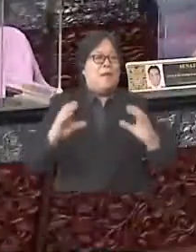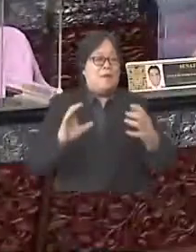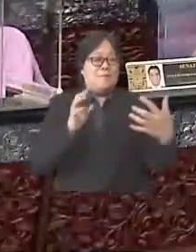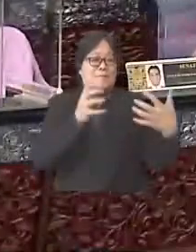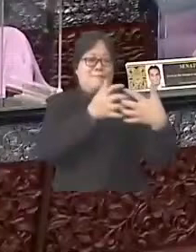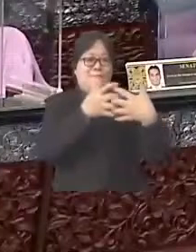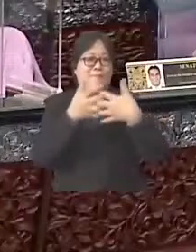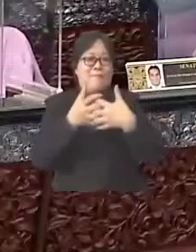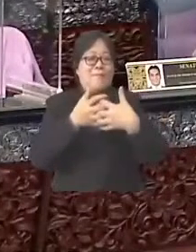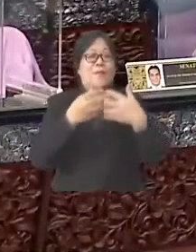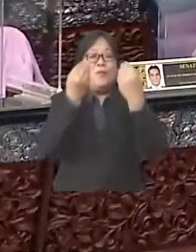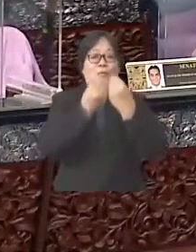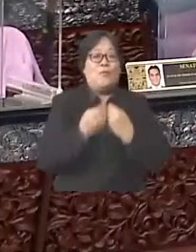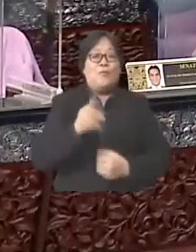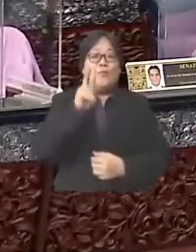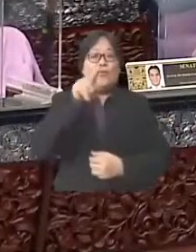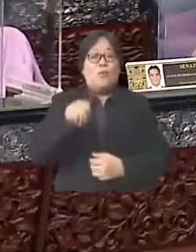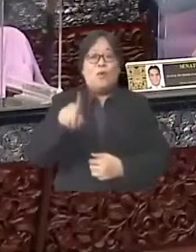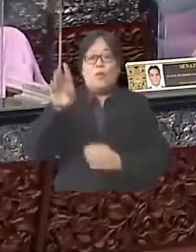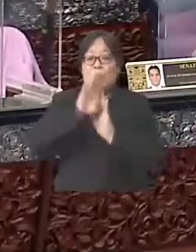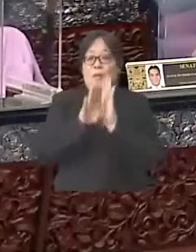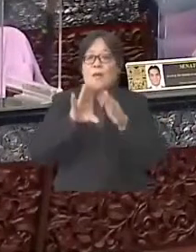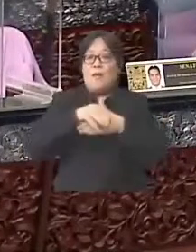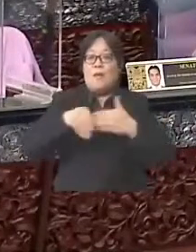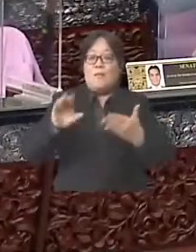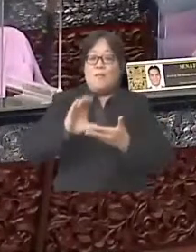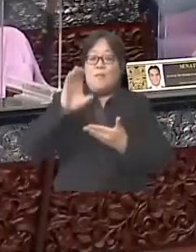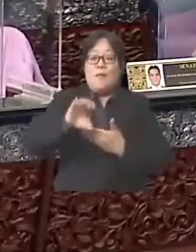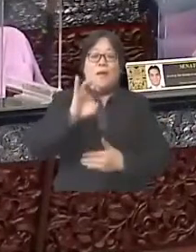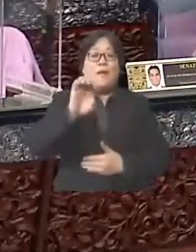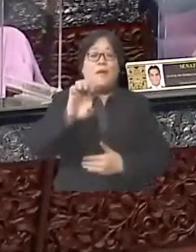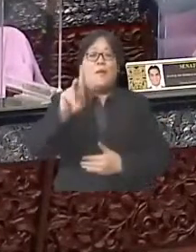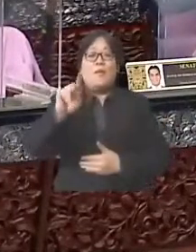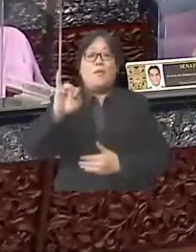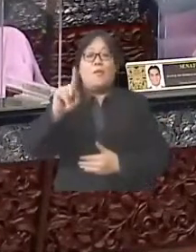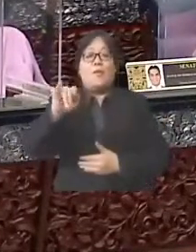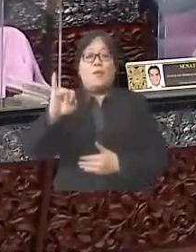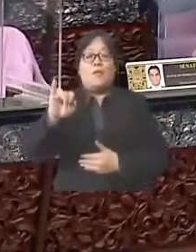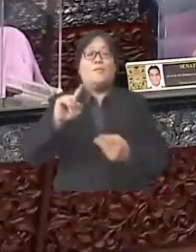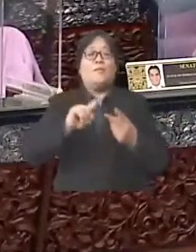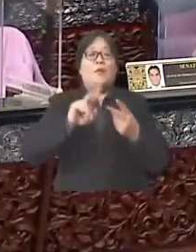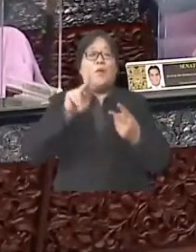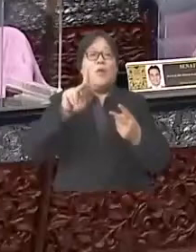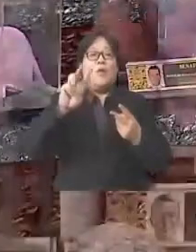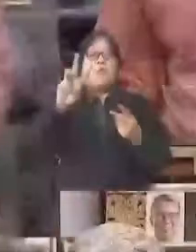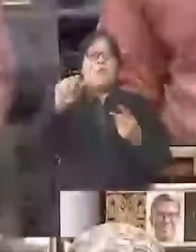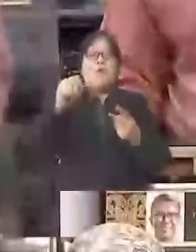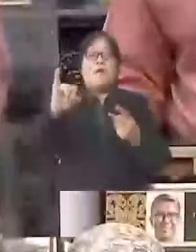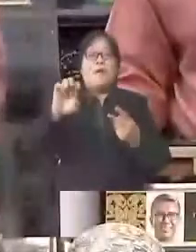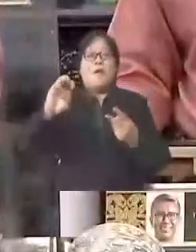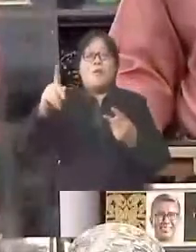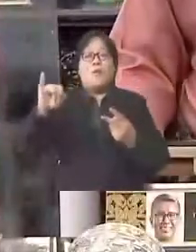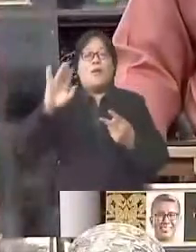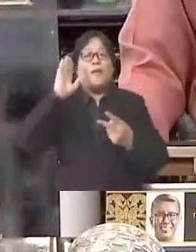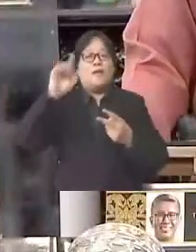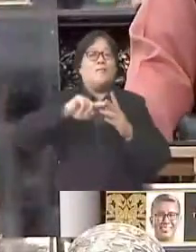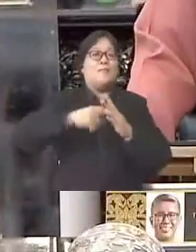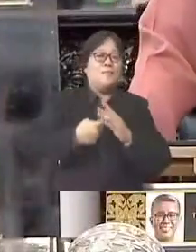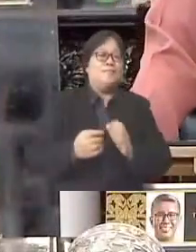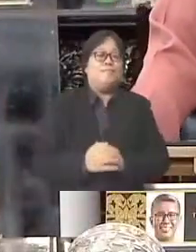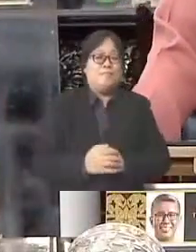pendanaan bernilai 21 bilineage nabi pelaburan equity dan kuasai ikuti akan diperkenalkan